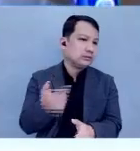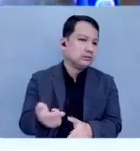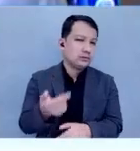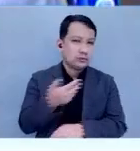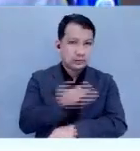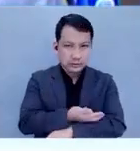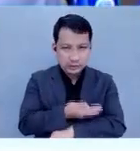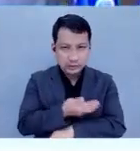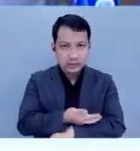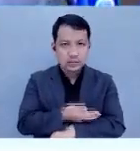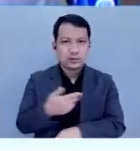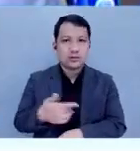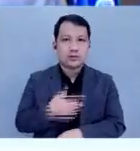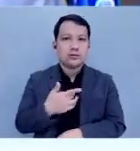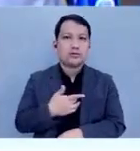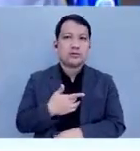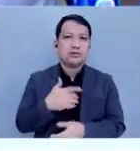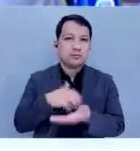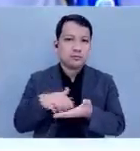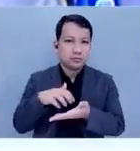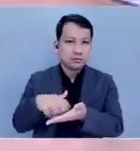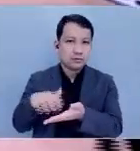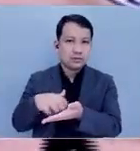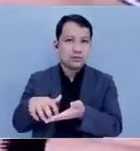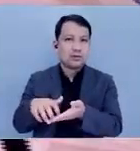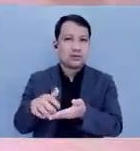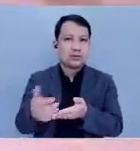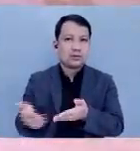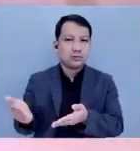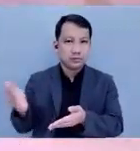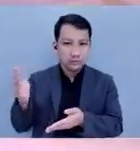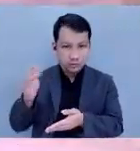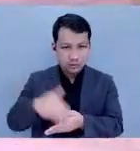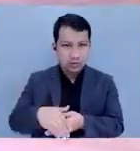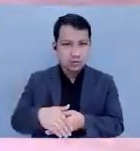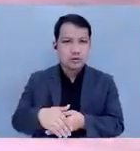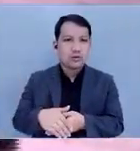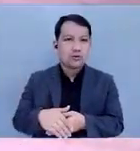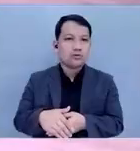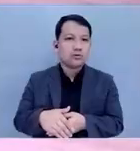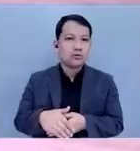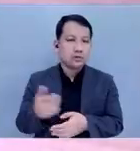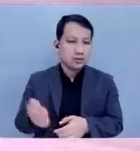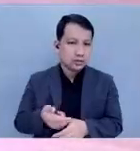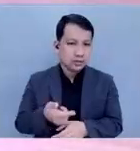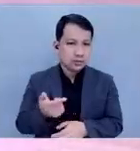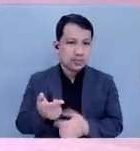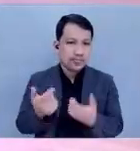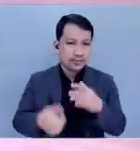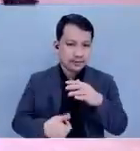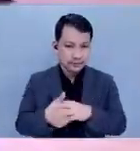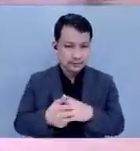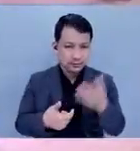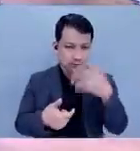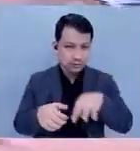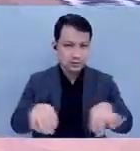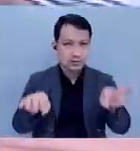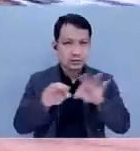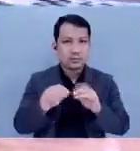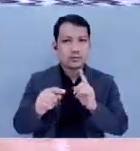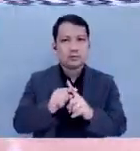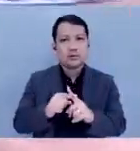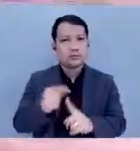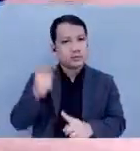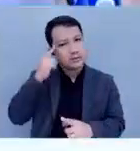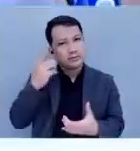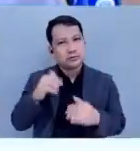we felt like we were practicing, you know, for a whole conference. It was very important that we come out, you know, on a positive note, and I think the